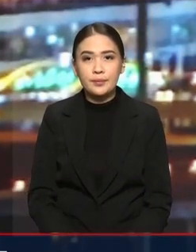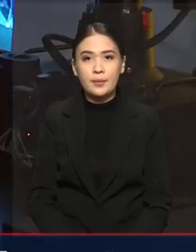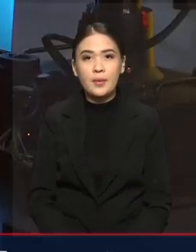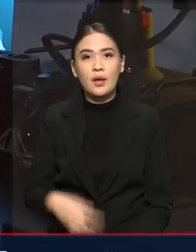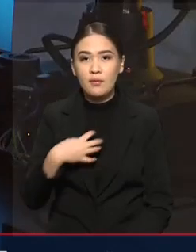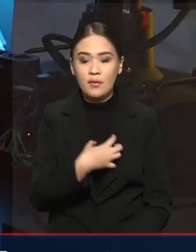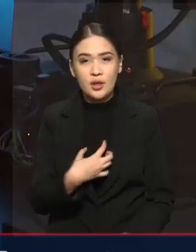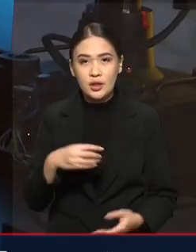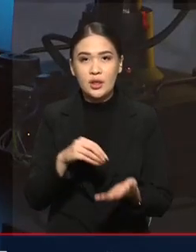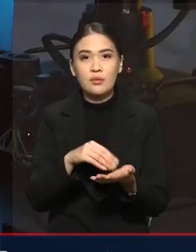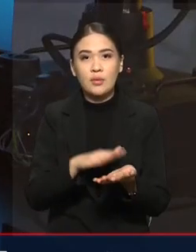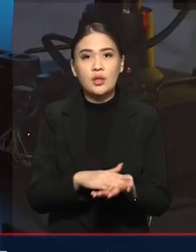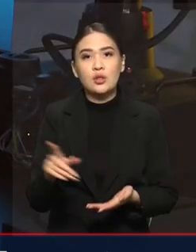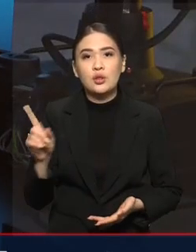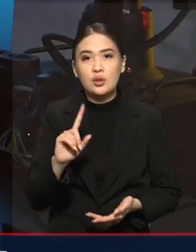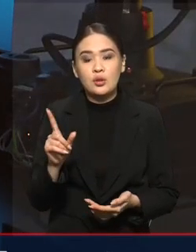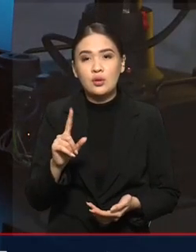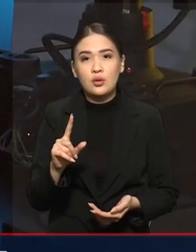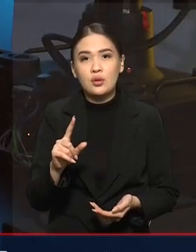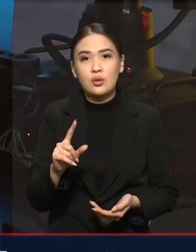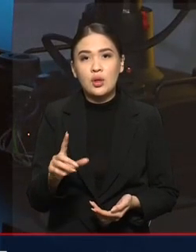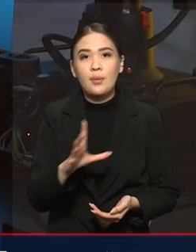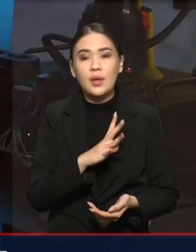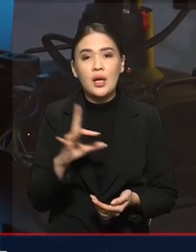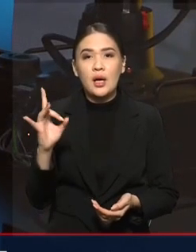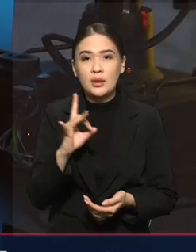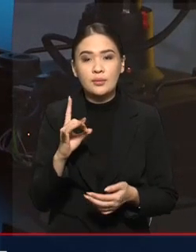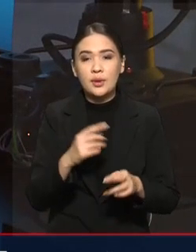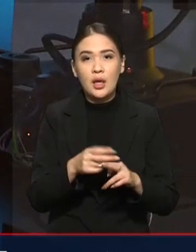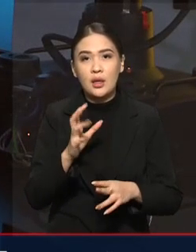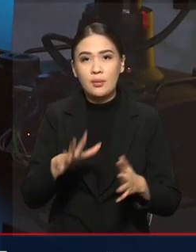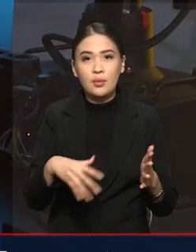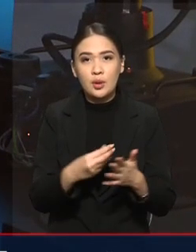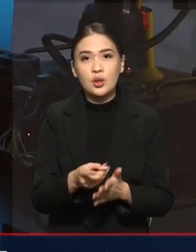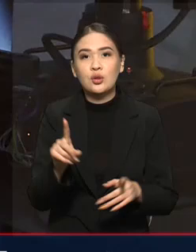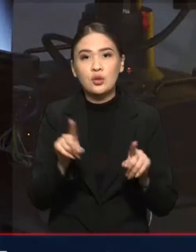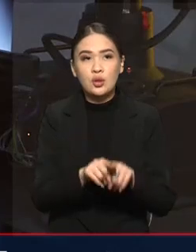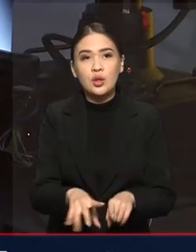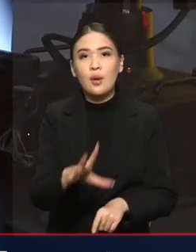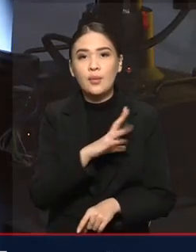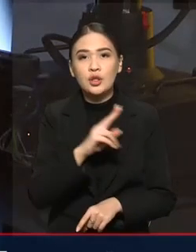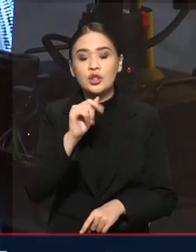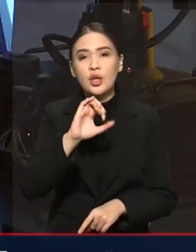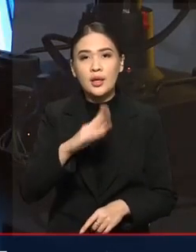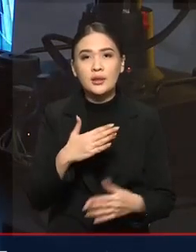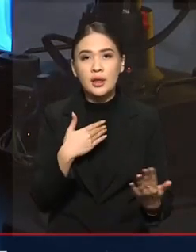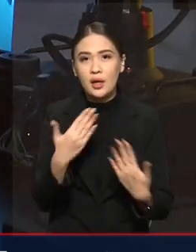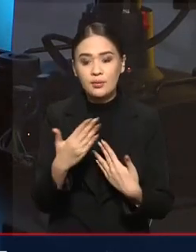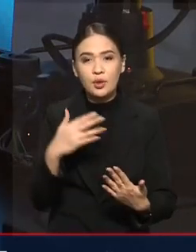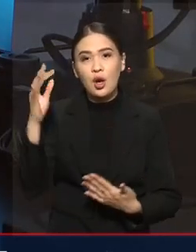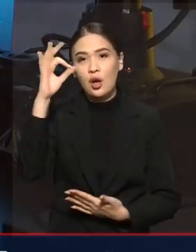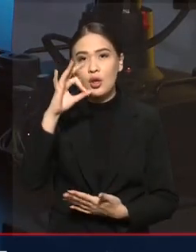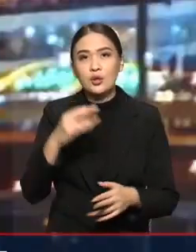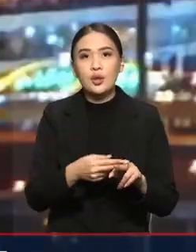важно отметить что размер этого пожертвования тоже был частью переговорной позиции